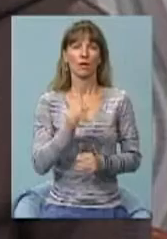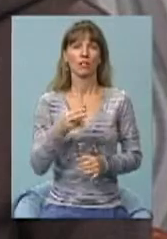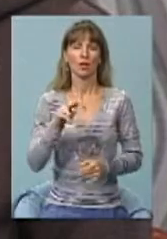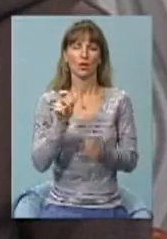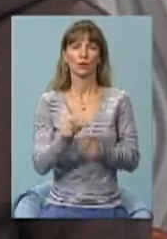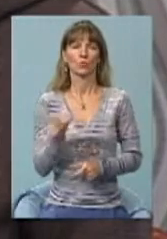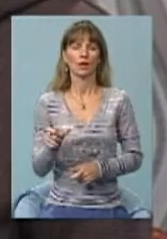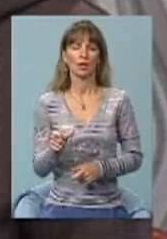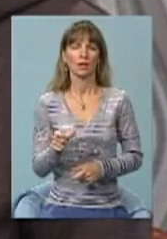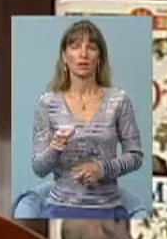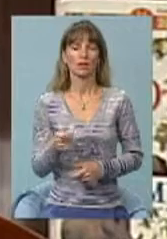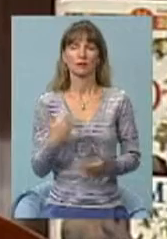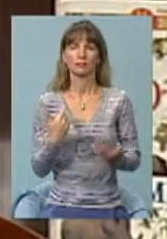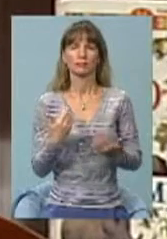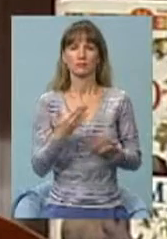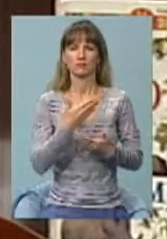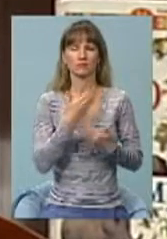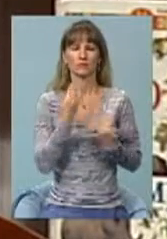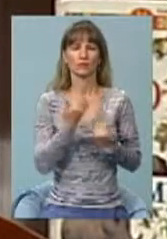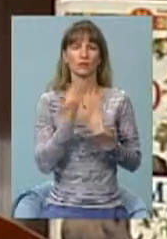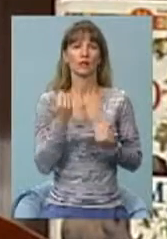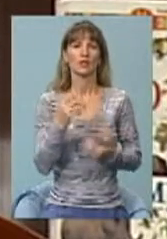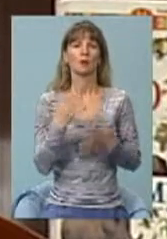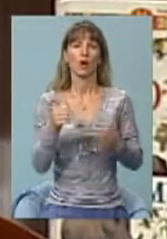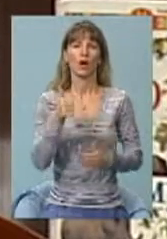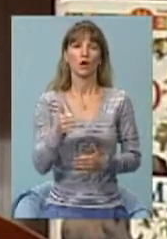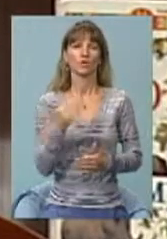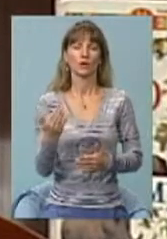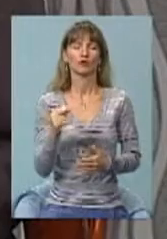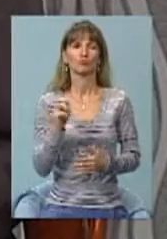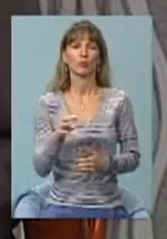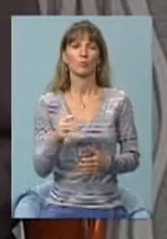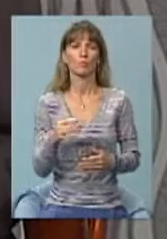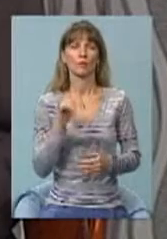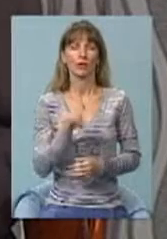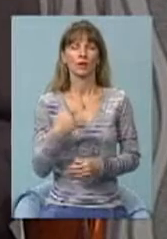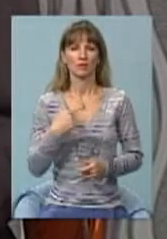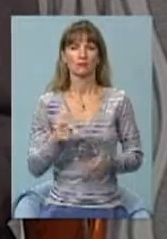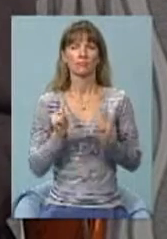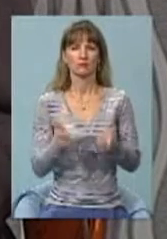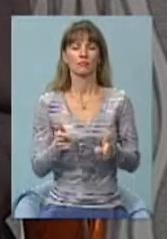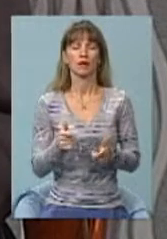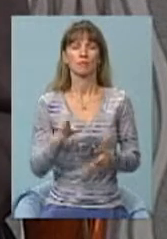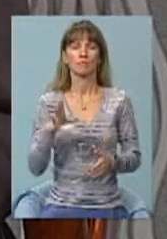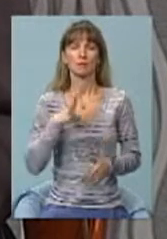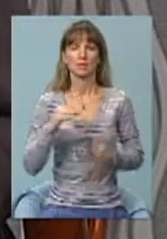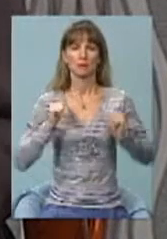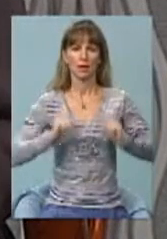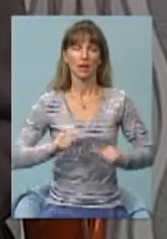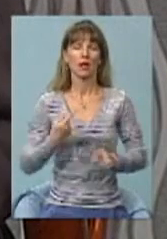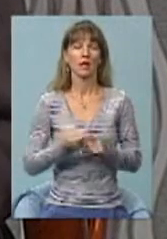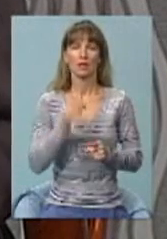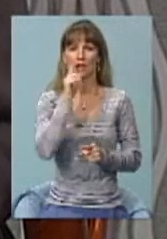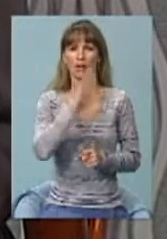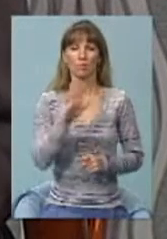не означає. Да, там більше хороших сторон, ніж плохих. Цілком з тобою погоджуюсь, і взагалі бути смиренним дуже таки